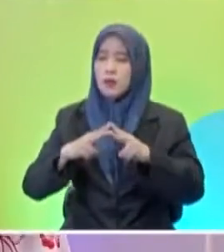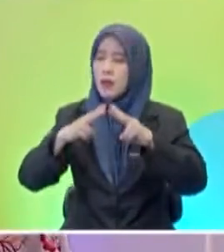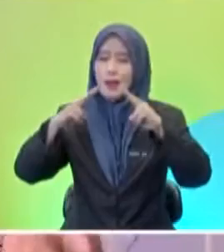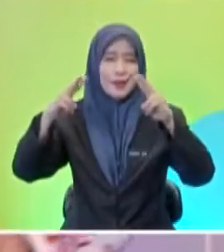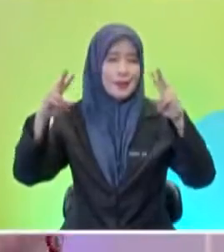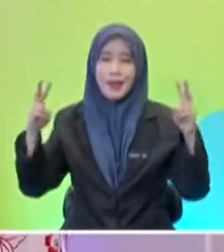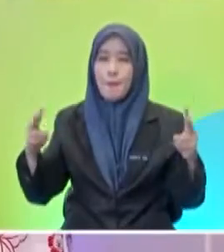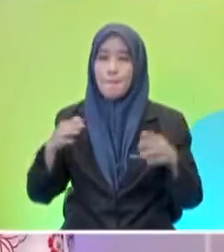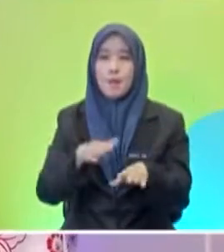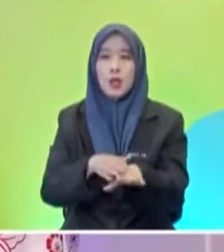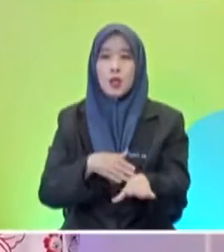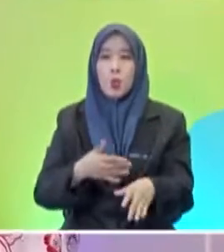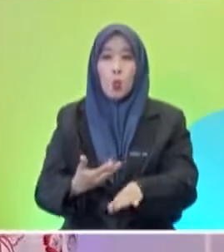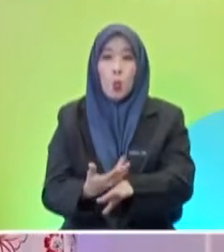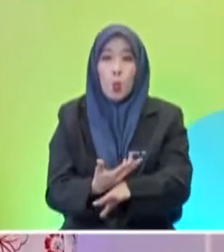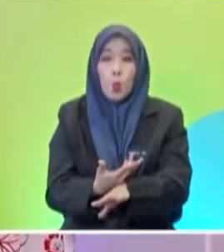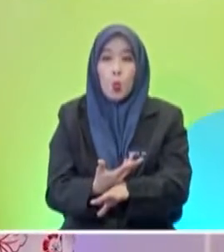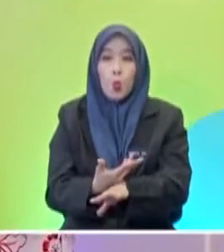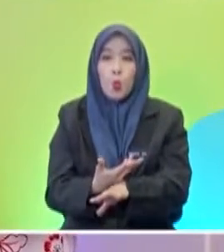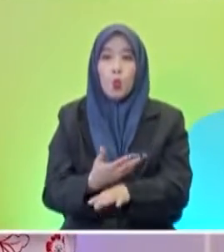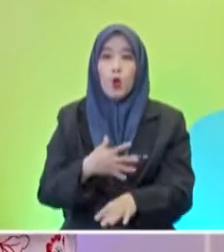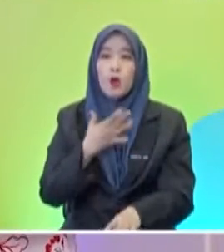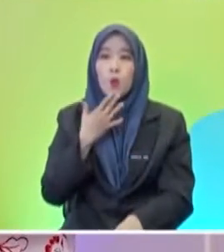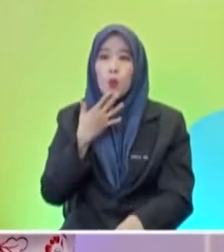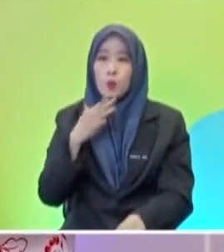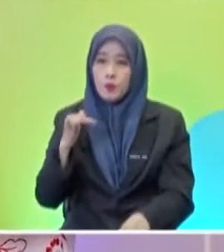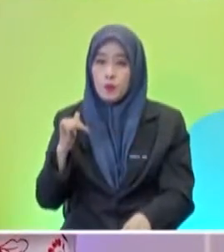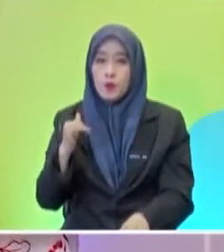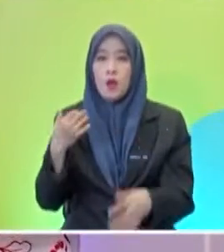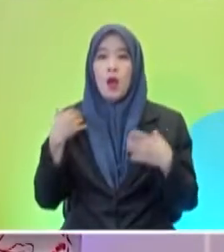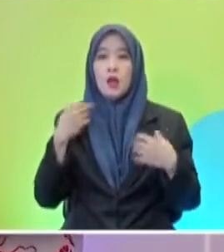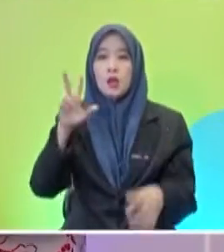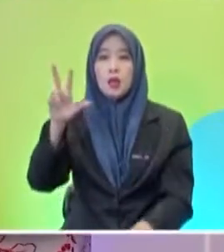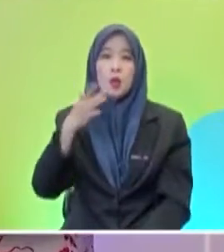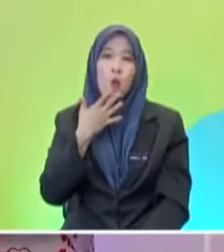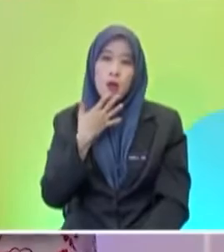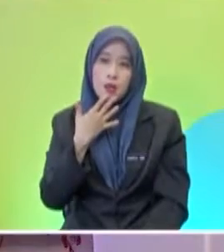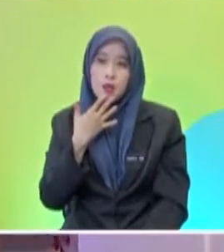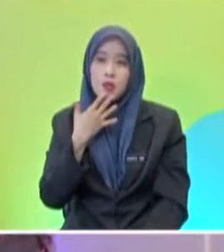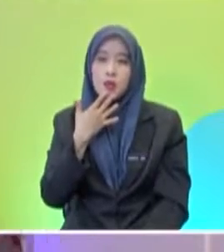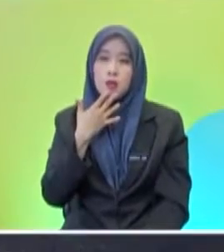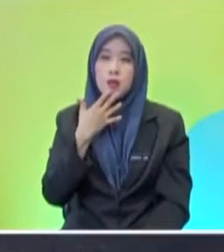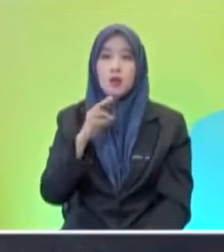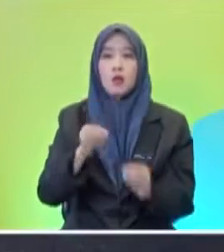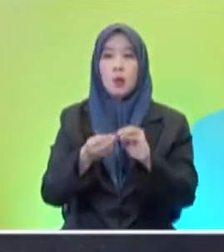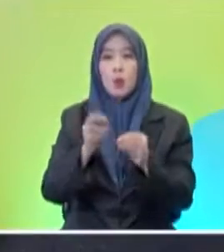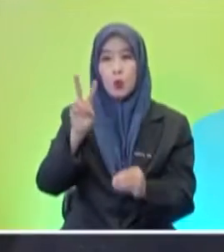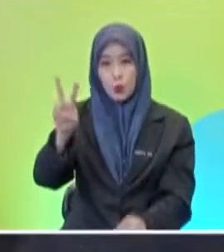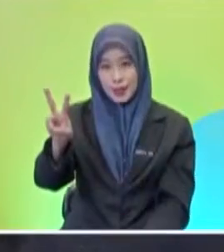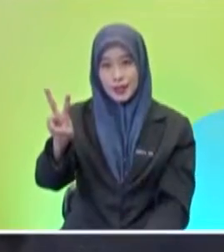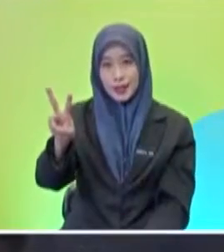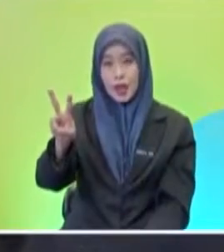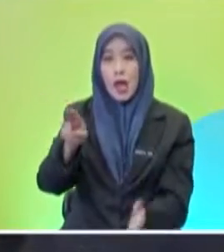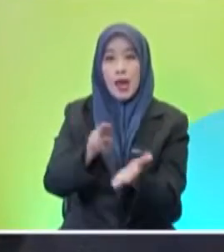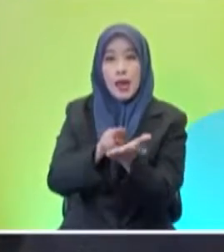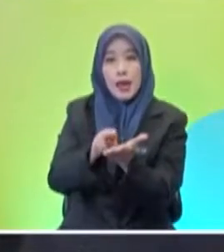gebu dan berwarna warni. Kita ada tiga warna selalunya kan? Okey. Yang kedua.